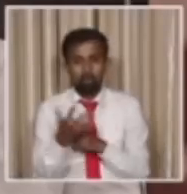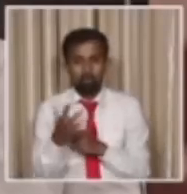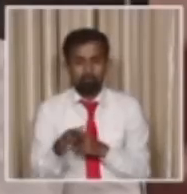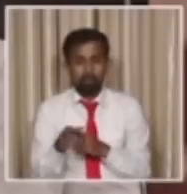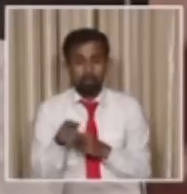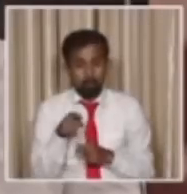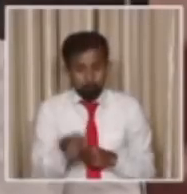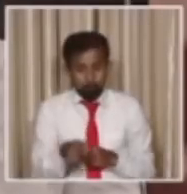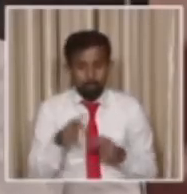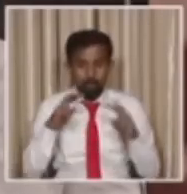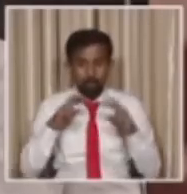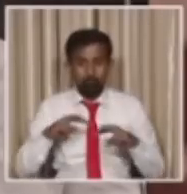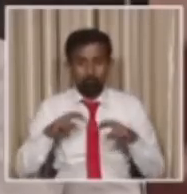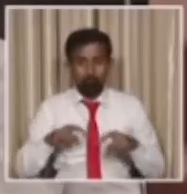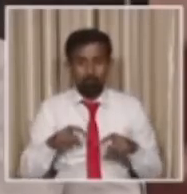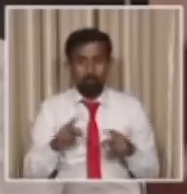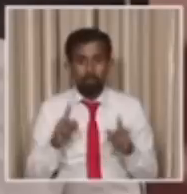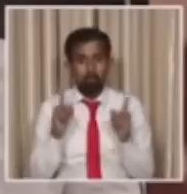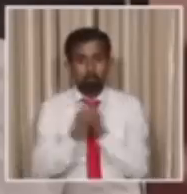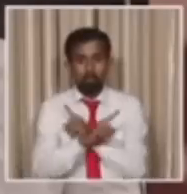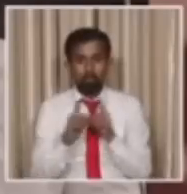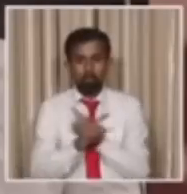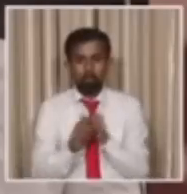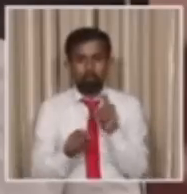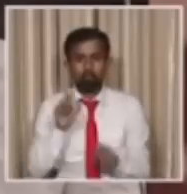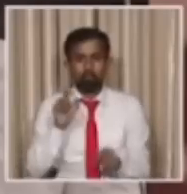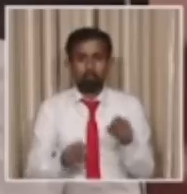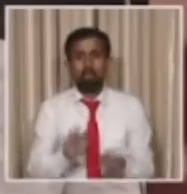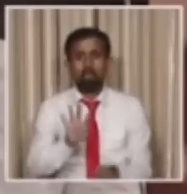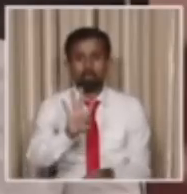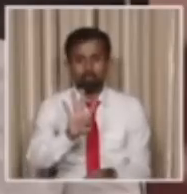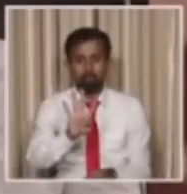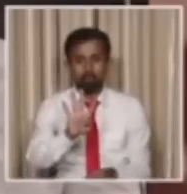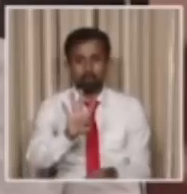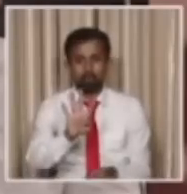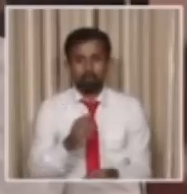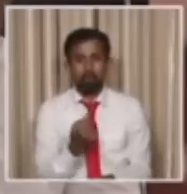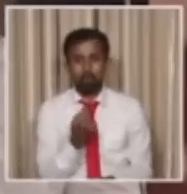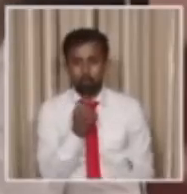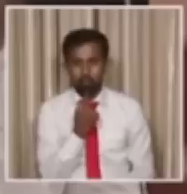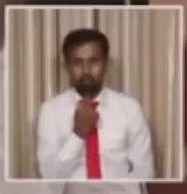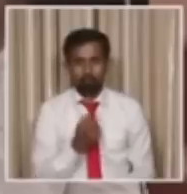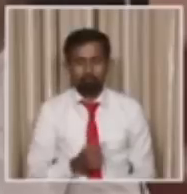මේ විමර්ශනය කරපු අය මාරු කරලා තියෙන්නේ 4 දෙනයි. ඔව්,